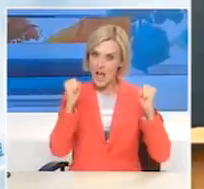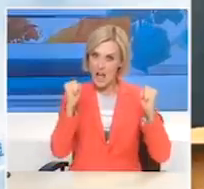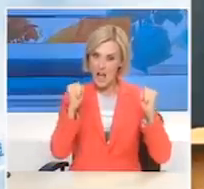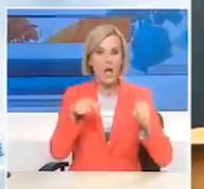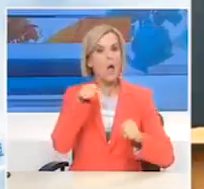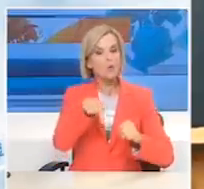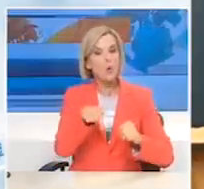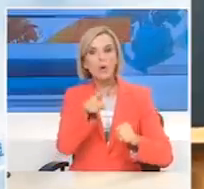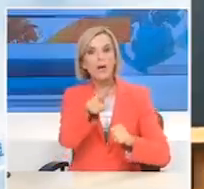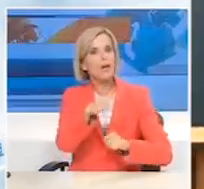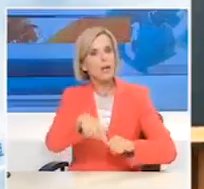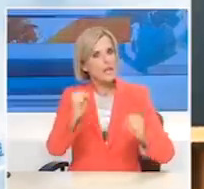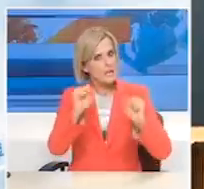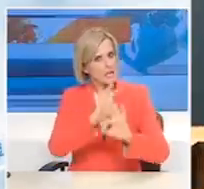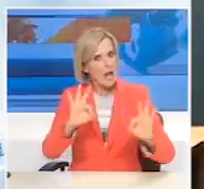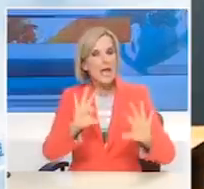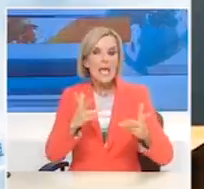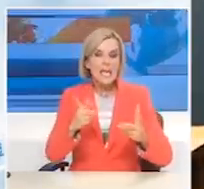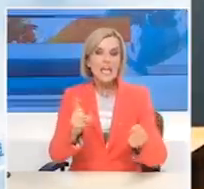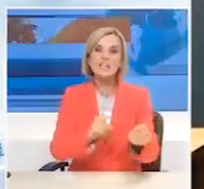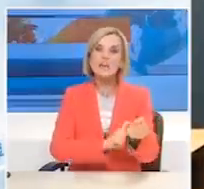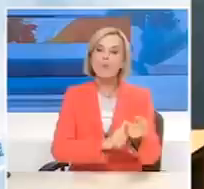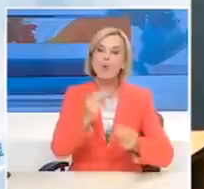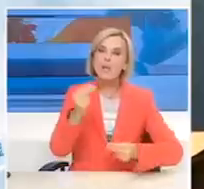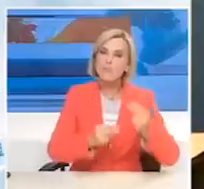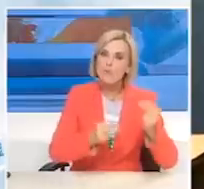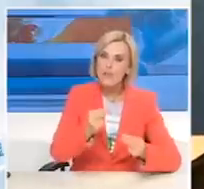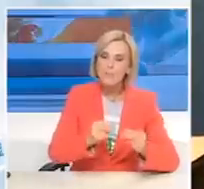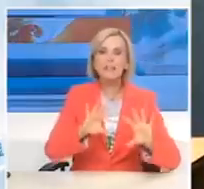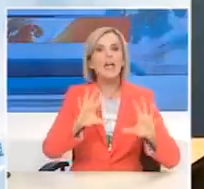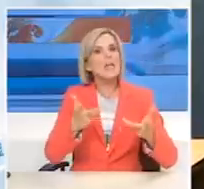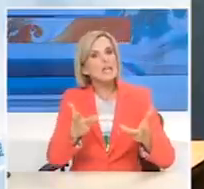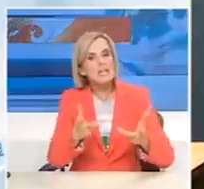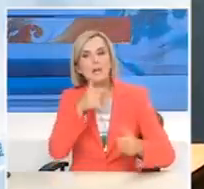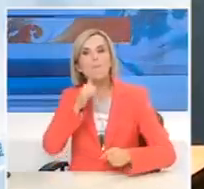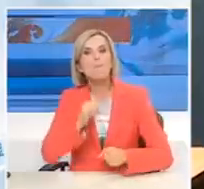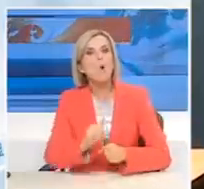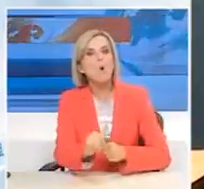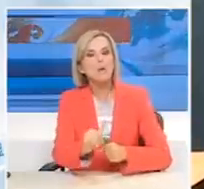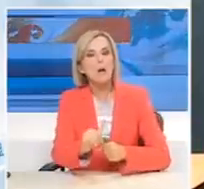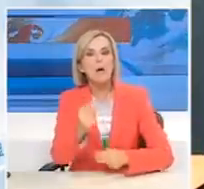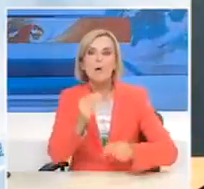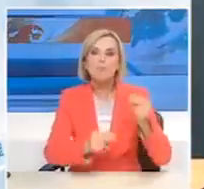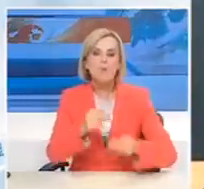έχει αφήσει κάποιες βλάβες στον οργανισμό τους? Και αν ναι, ποιες είναι αυτές? Διορθώνονται ή είναι μόνιμες?